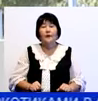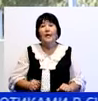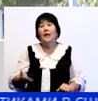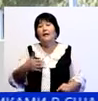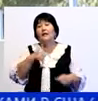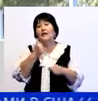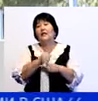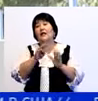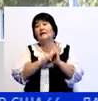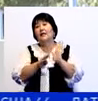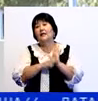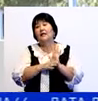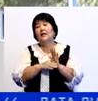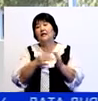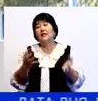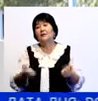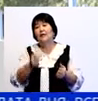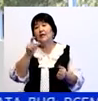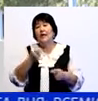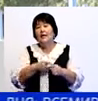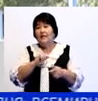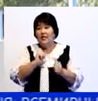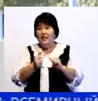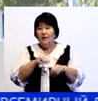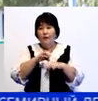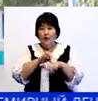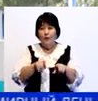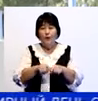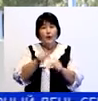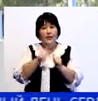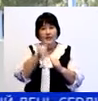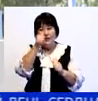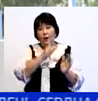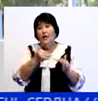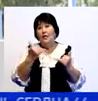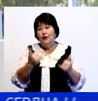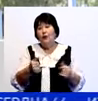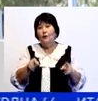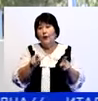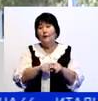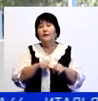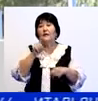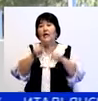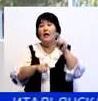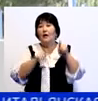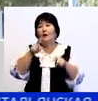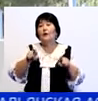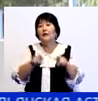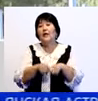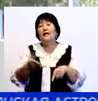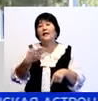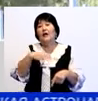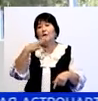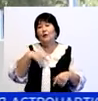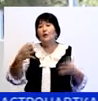Наша главная задача – спасти человека. Эти соревнования проводятся ежегодно. Сегодня по скалодрому и кроссфиту. Нам